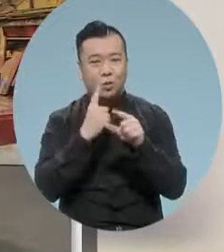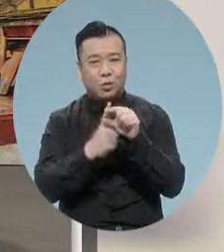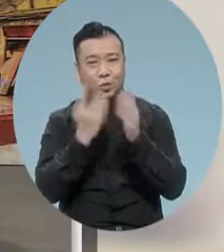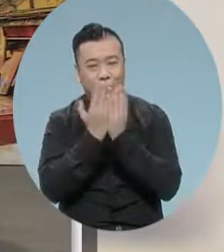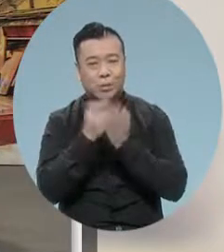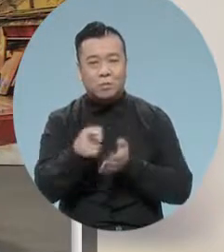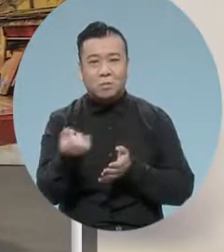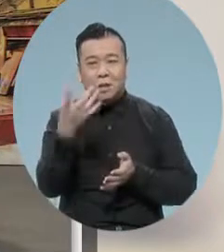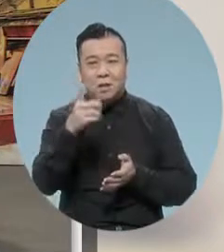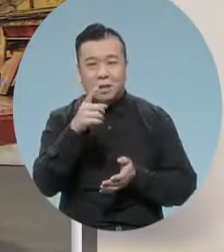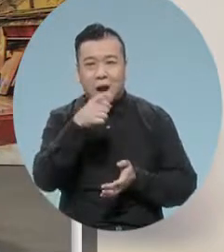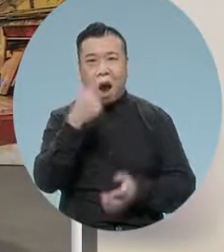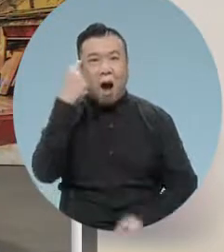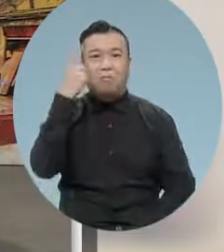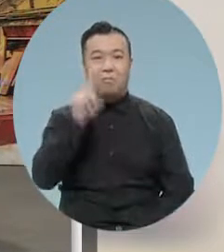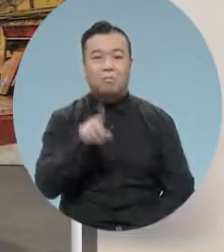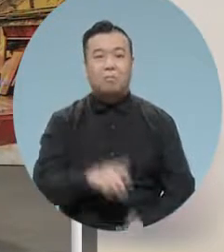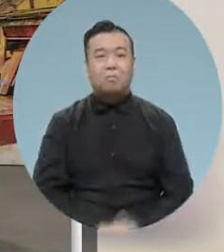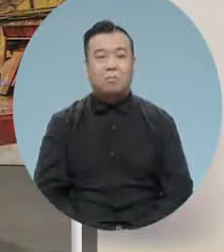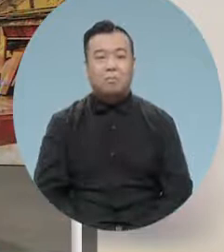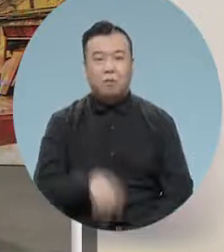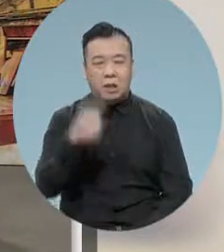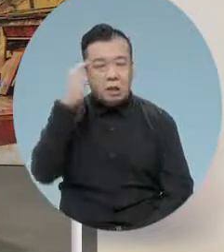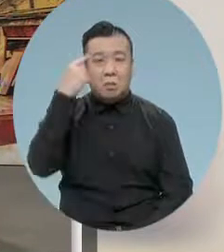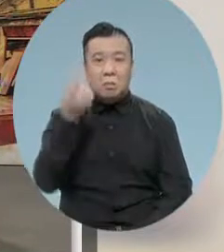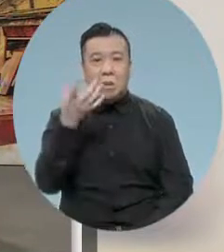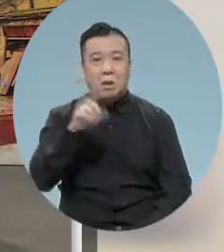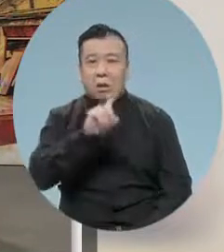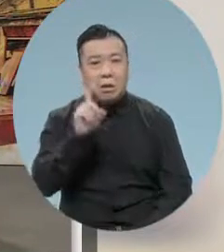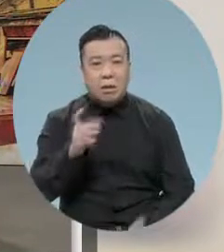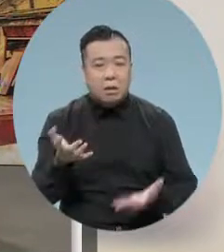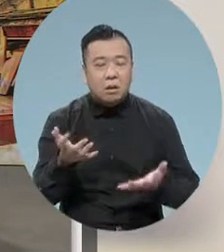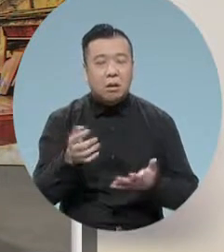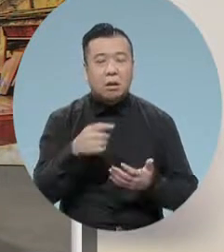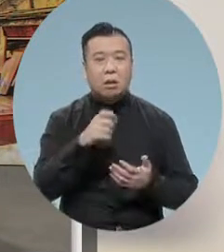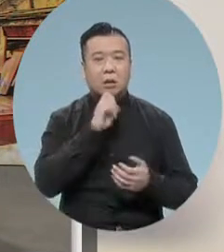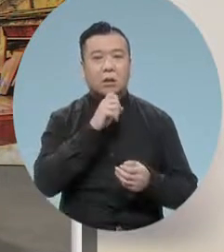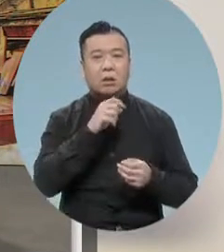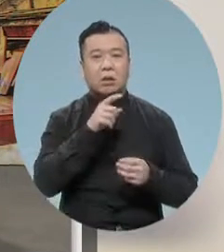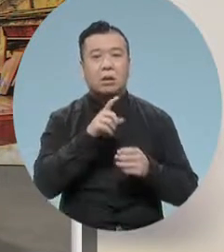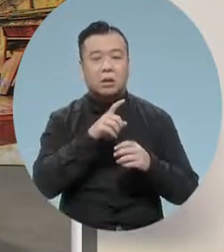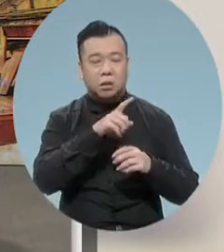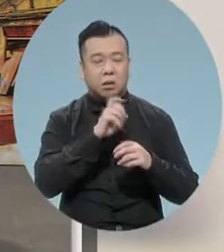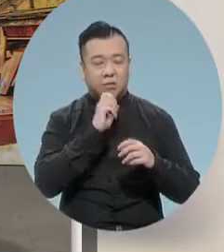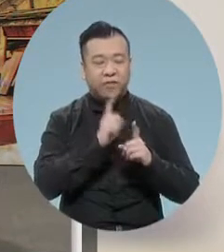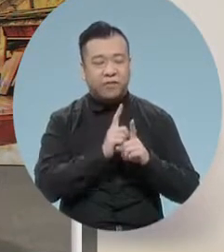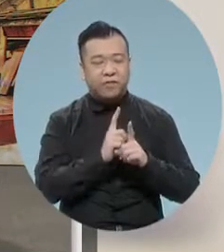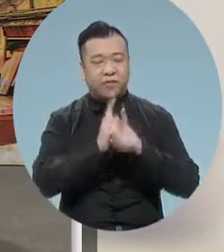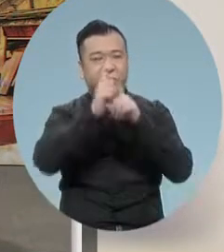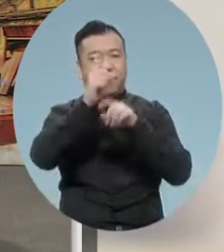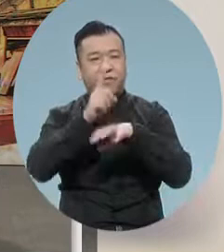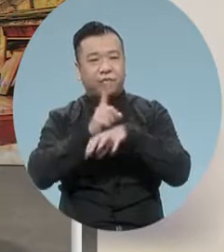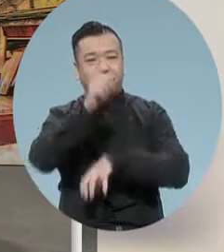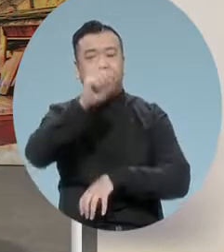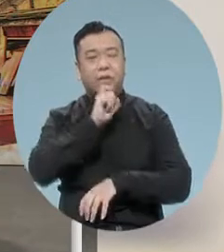那個起點你就會想到，亦都係點解？譬如最近啦，神十二就升空啦嚇。咁我記得我當時寫